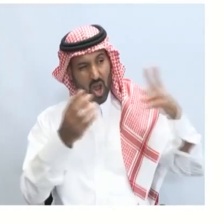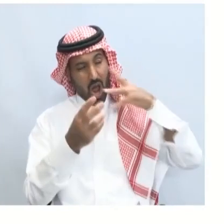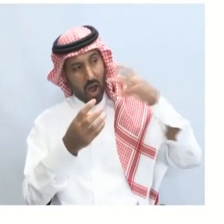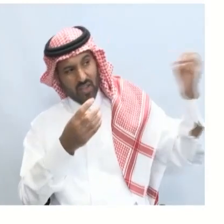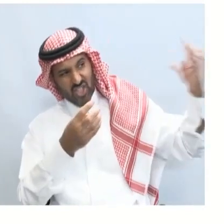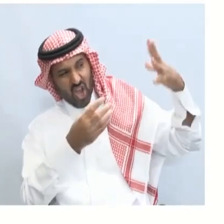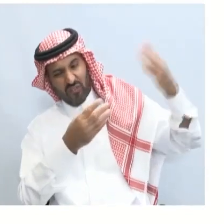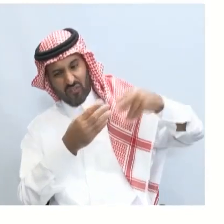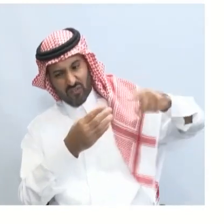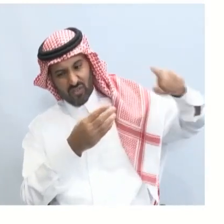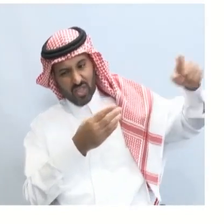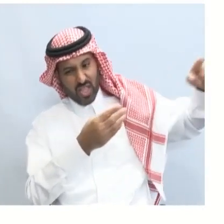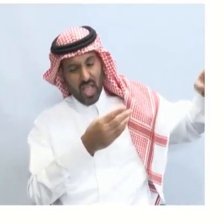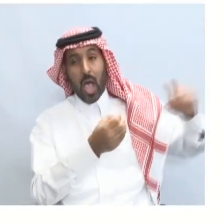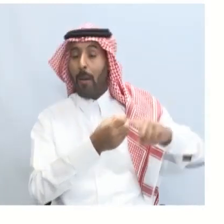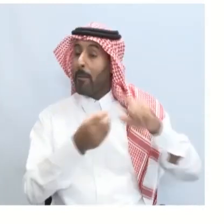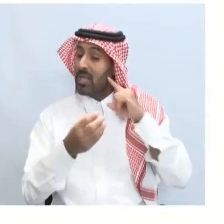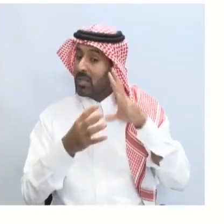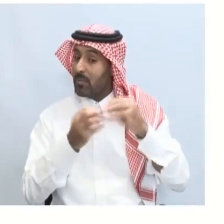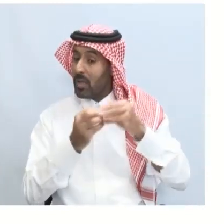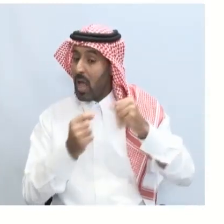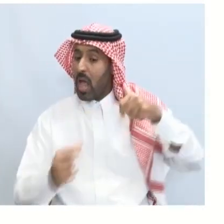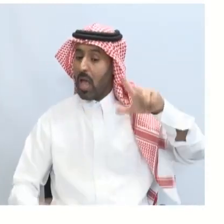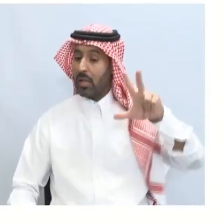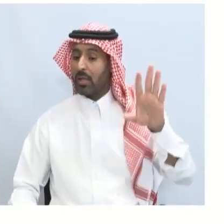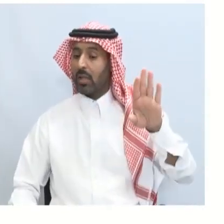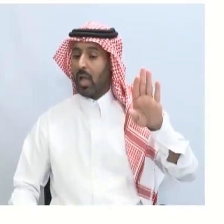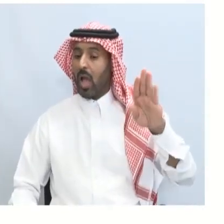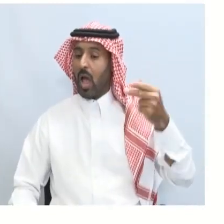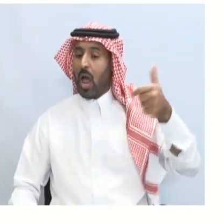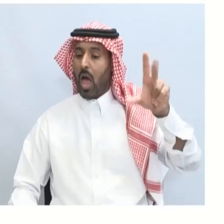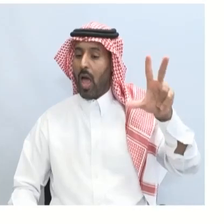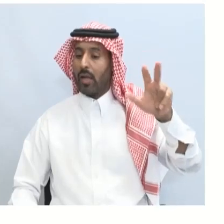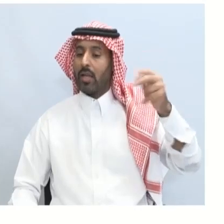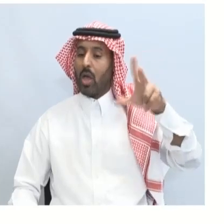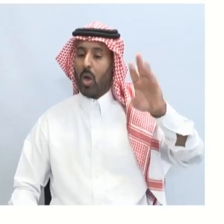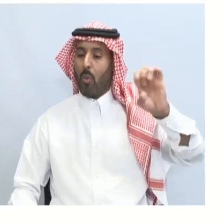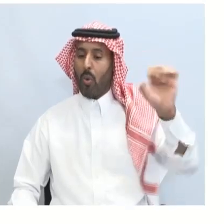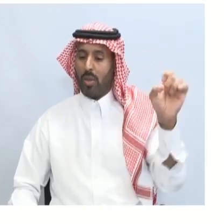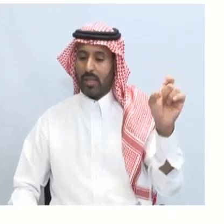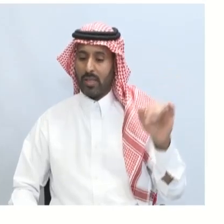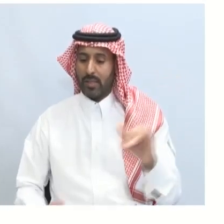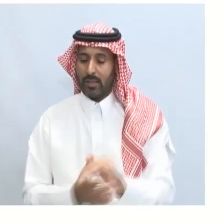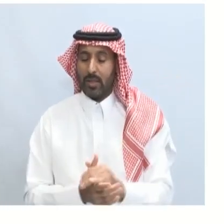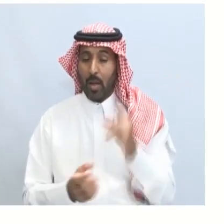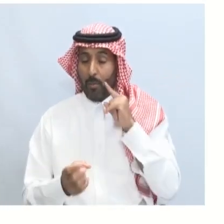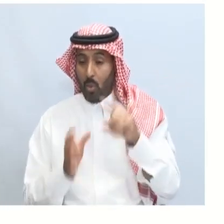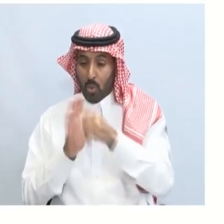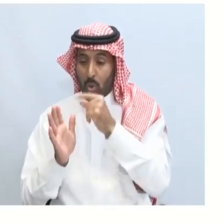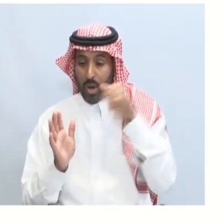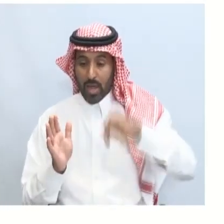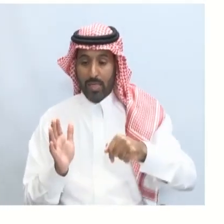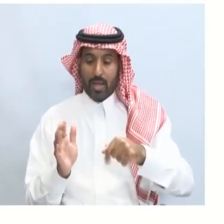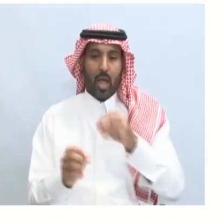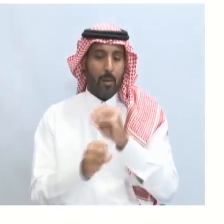وتعرفنا الى ما المقصود باشعاع الخلفيه الكوني موضوعنا لهذا اليوم سوف